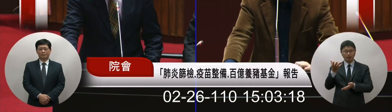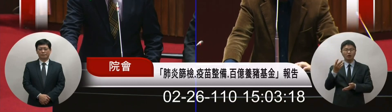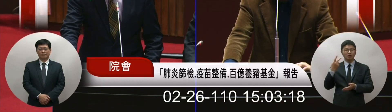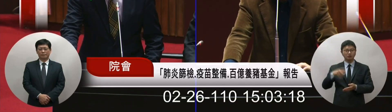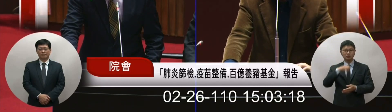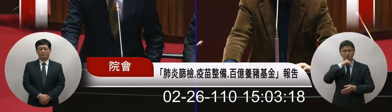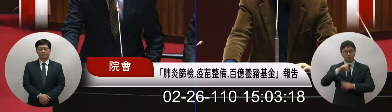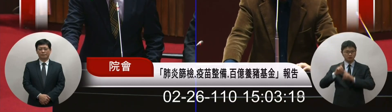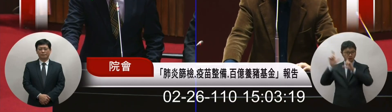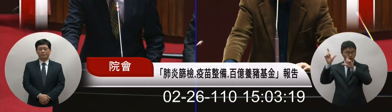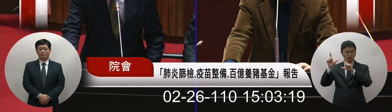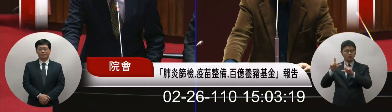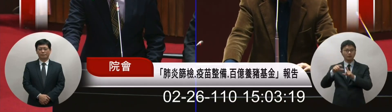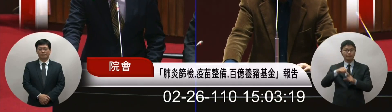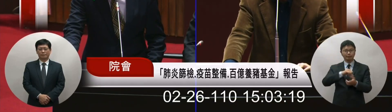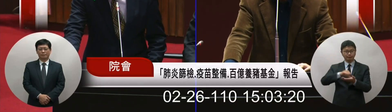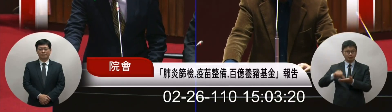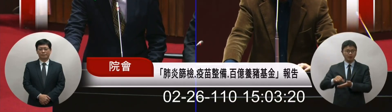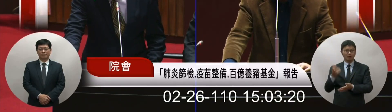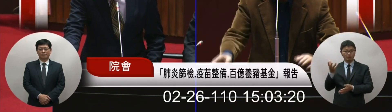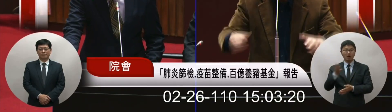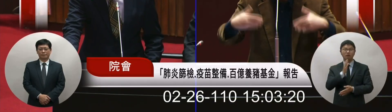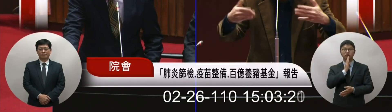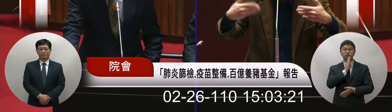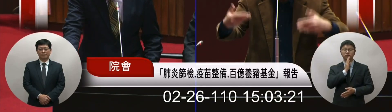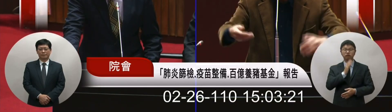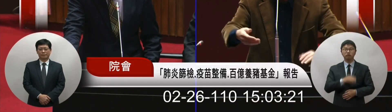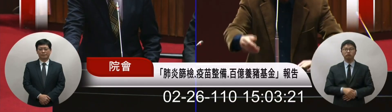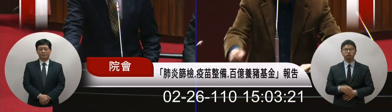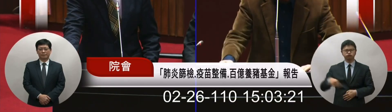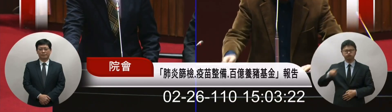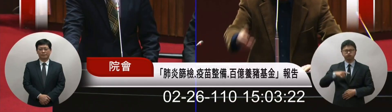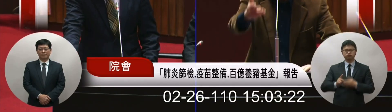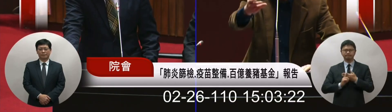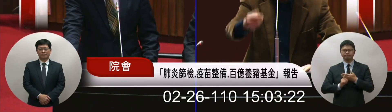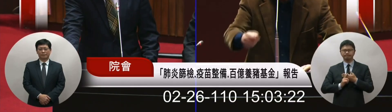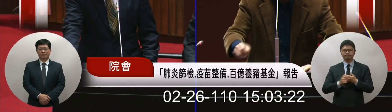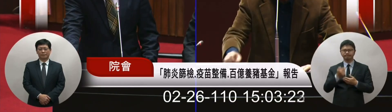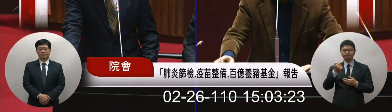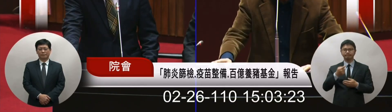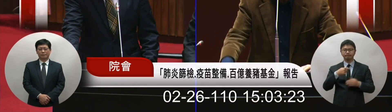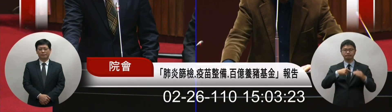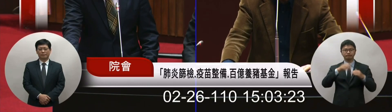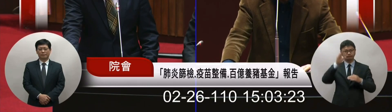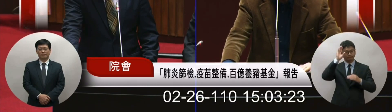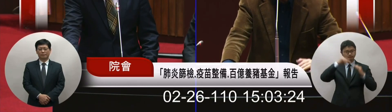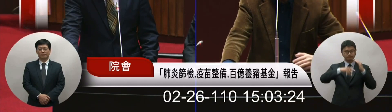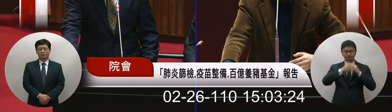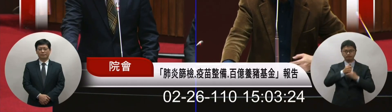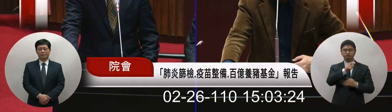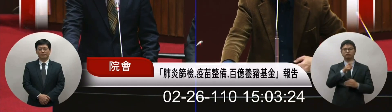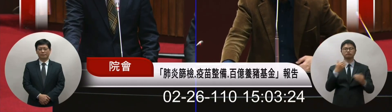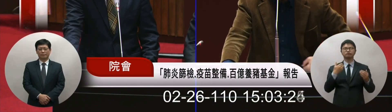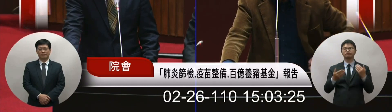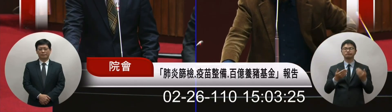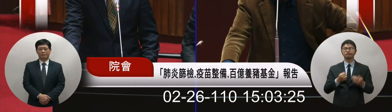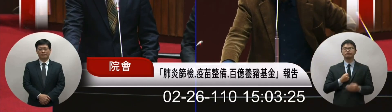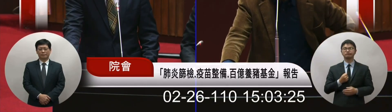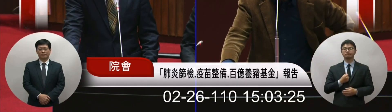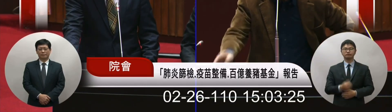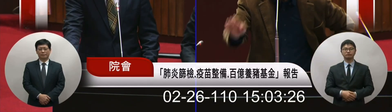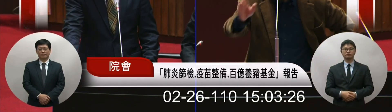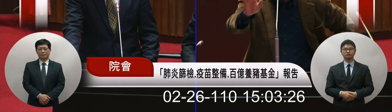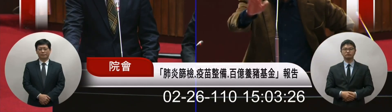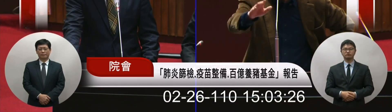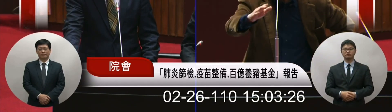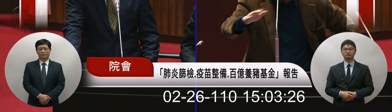重大的产重要的产区啦吼，大家都很紧张，这个苏院长最清楚了吼。